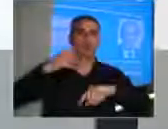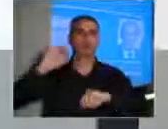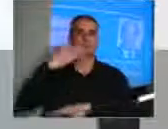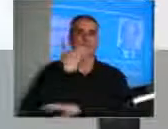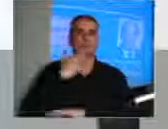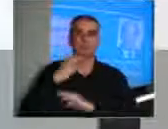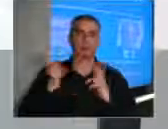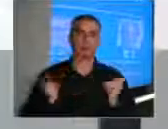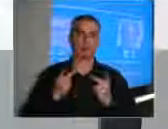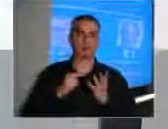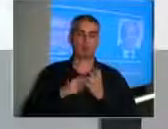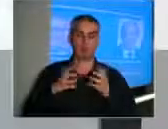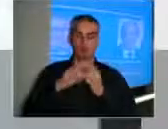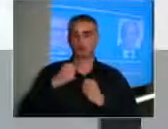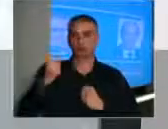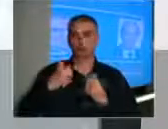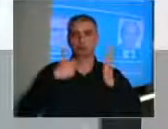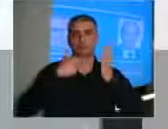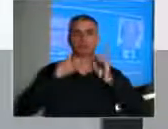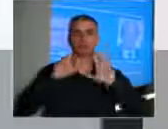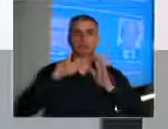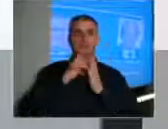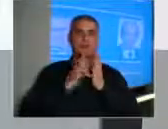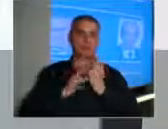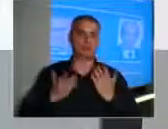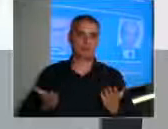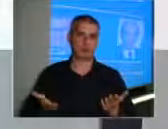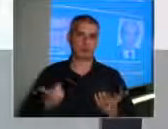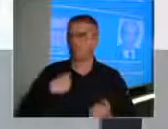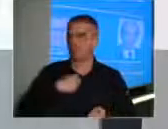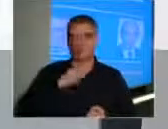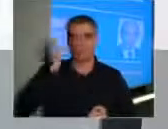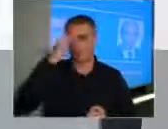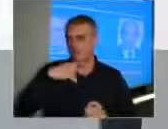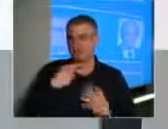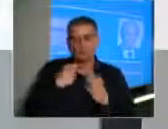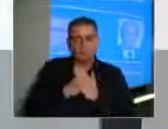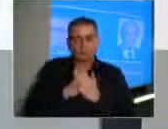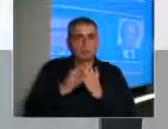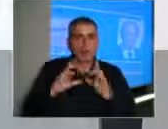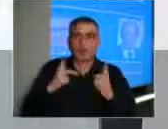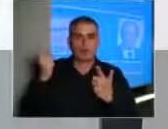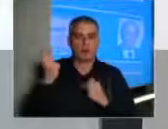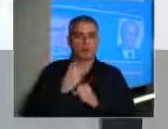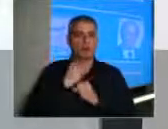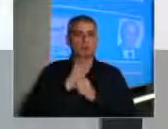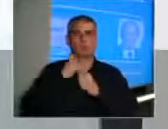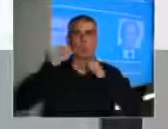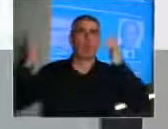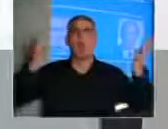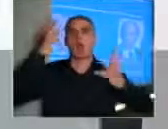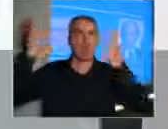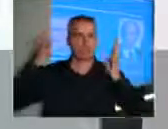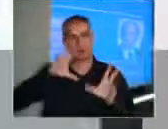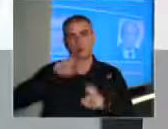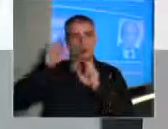ישראל בקלות, כי גוש הימין עומד על 67 מנדטים. אנחנו לא מבינים עד הסוף למה הוא יצא בקמפיין הממוקד